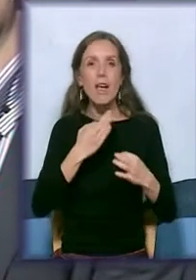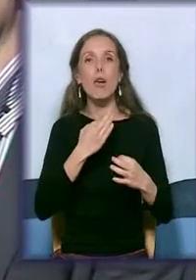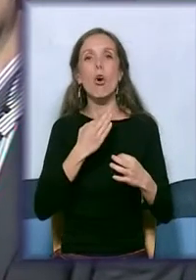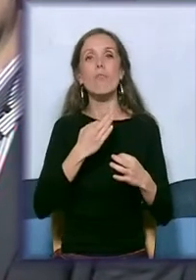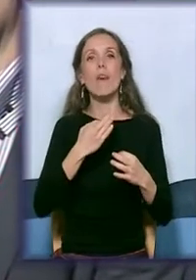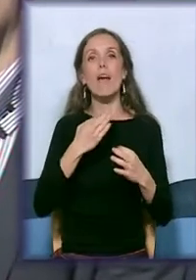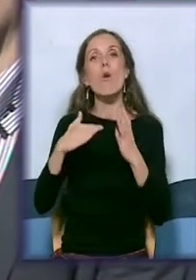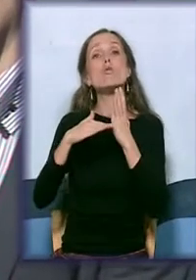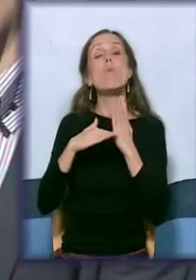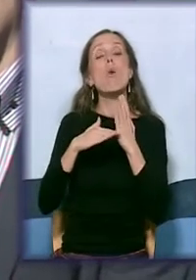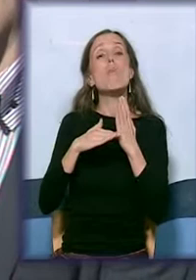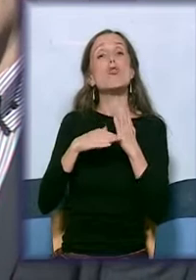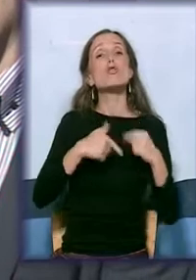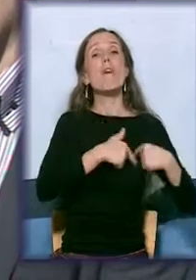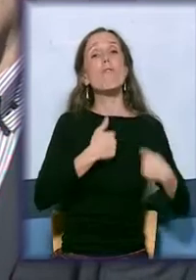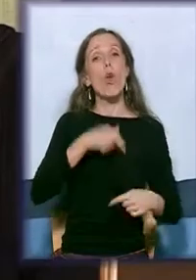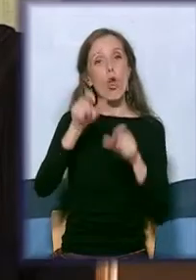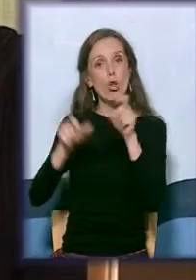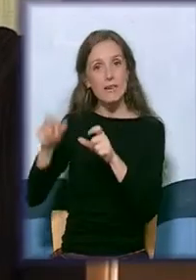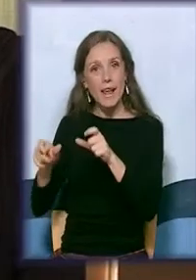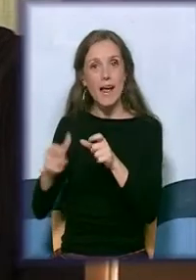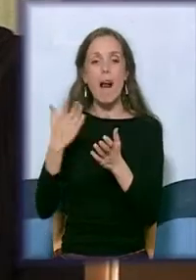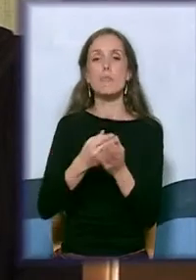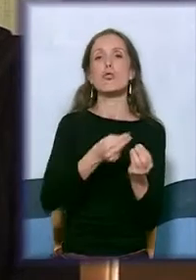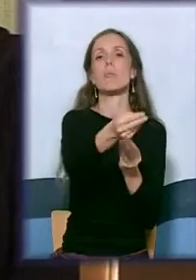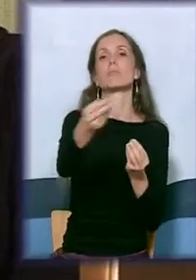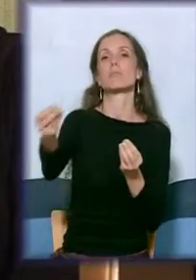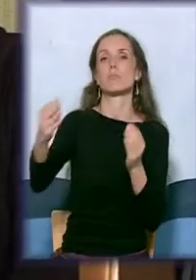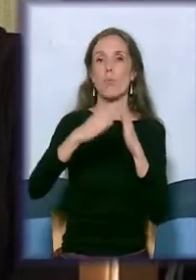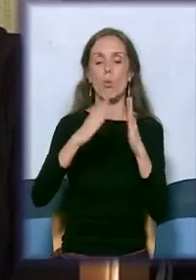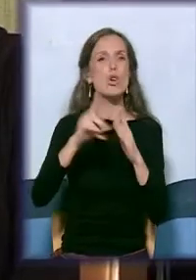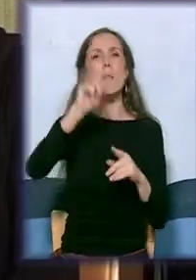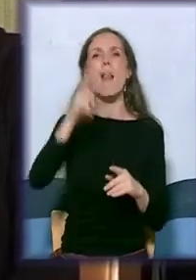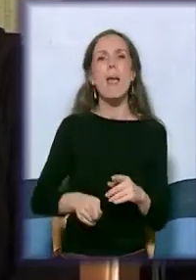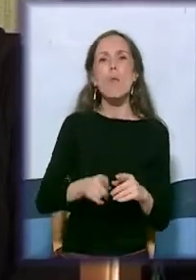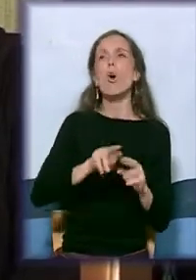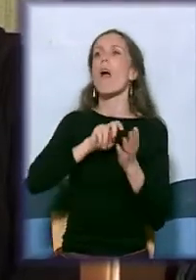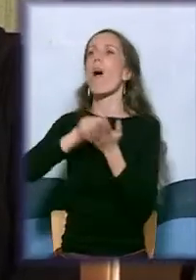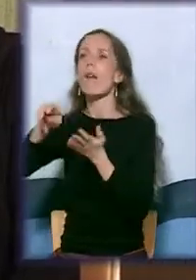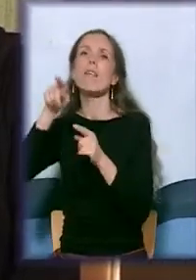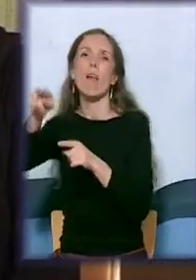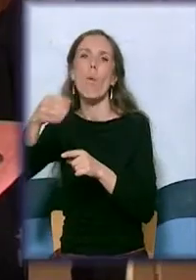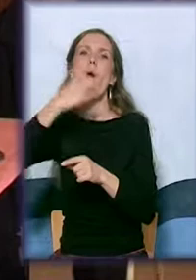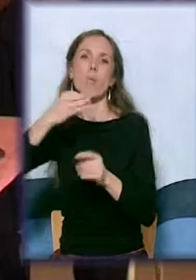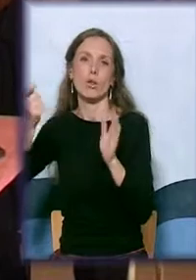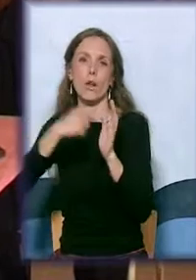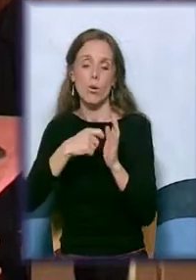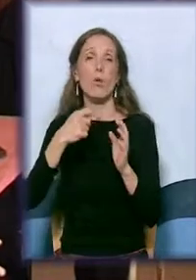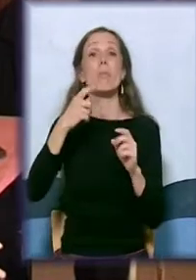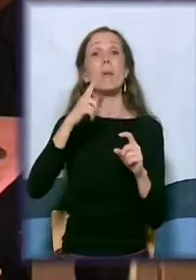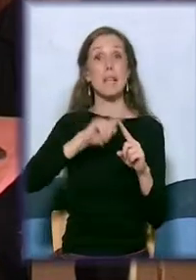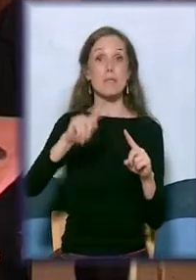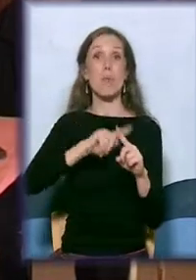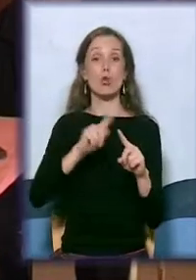pomoć volontera, bit će im dostavljeno ovde kući, znači neće morati da idu do apoteka i zbog toga su